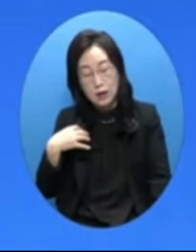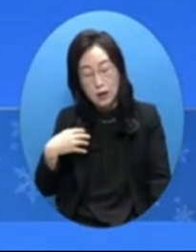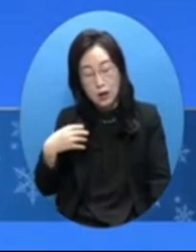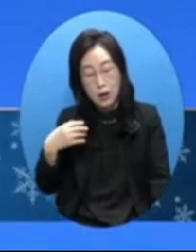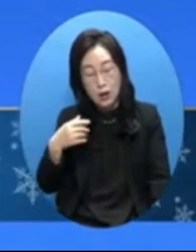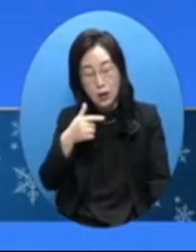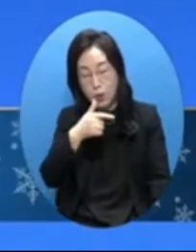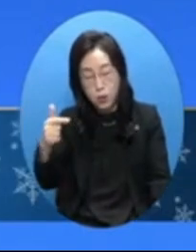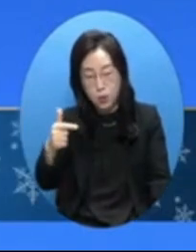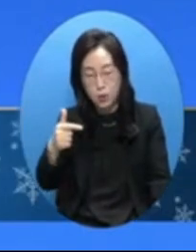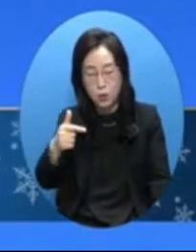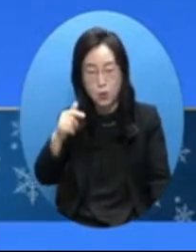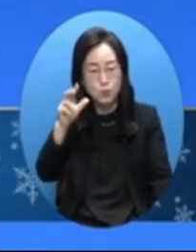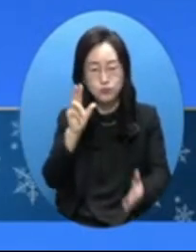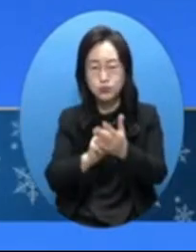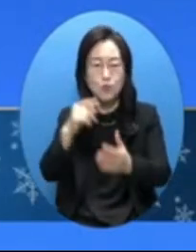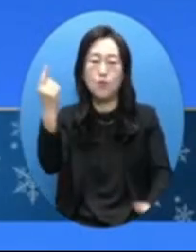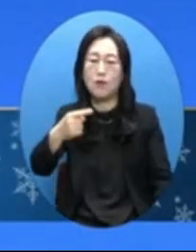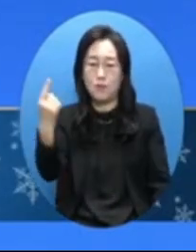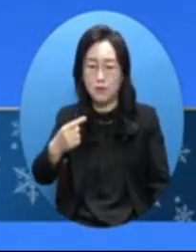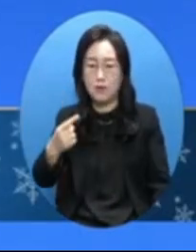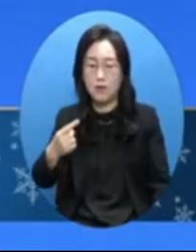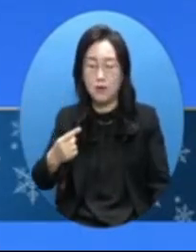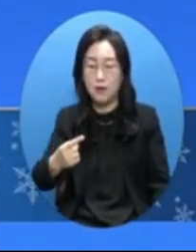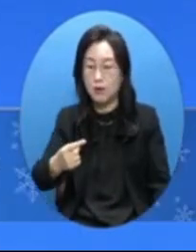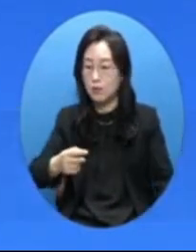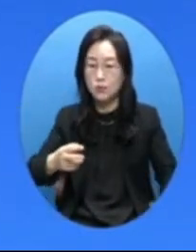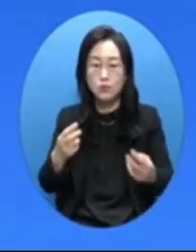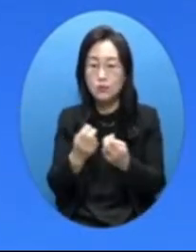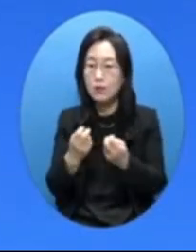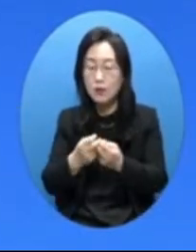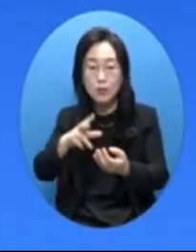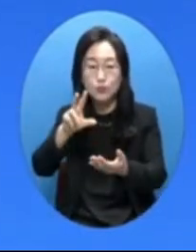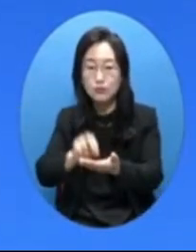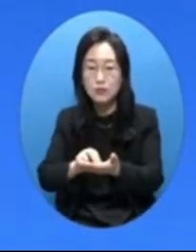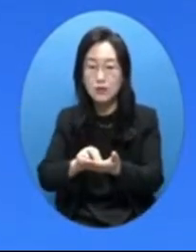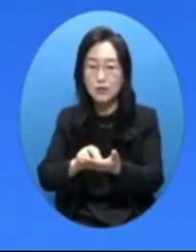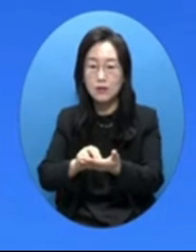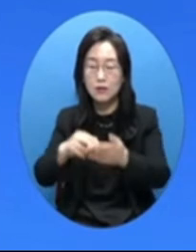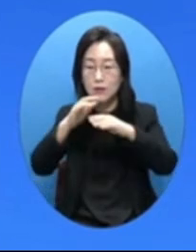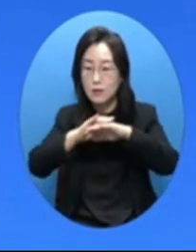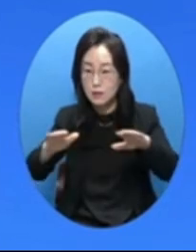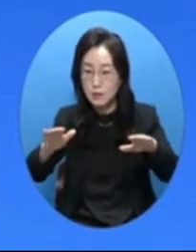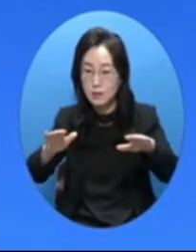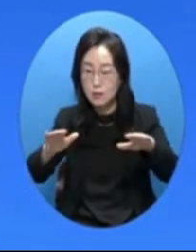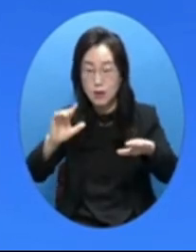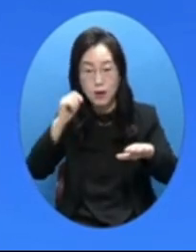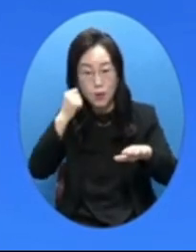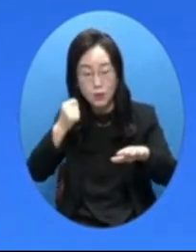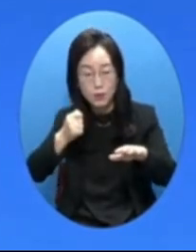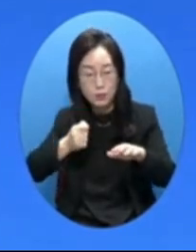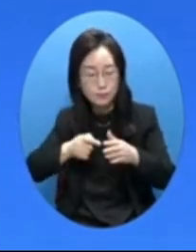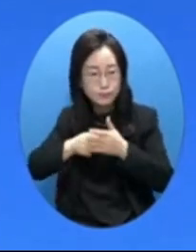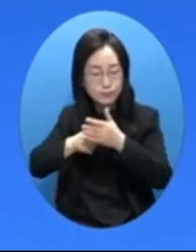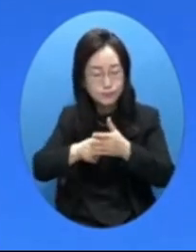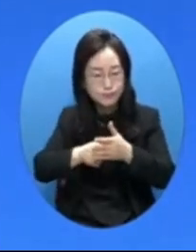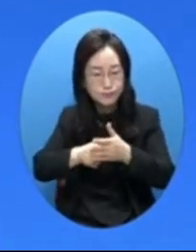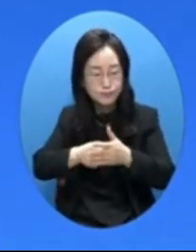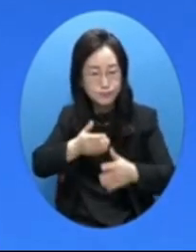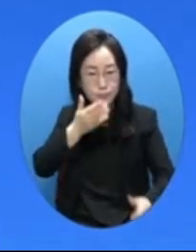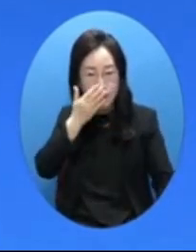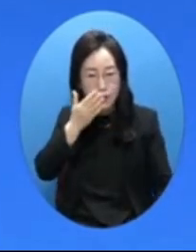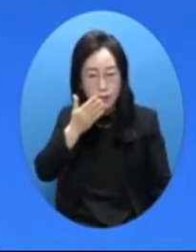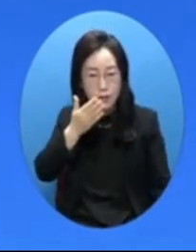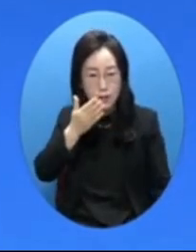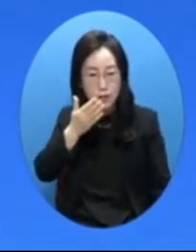큰 문제를 만나기도 합니다 그 문제를 말했을 때 어떻게 문제를 우리가 해결하고 어렵네 헤쳐나갈 수 있을지